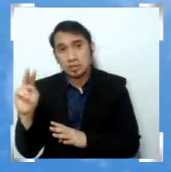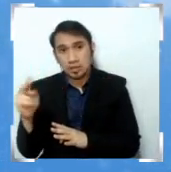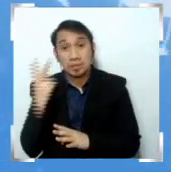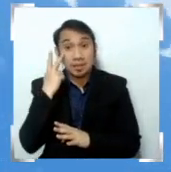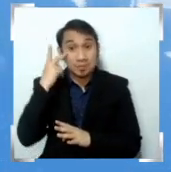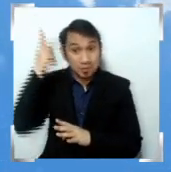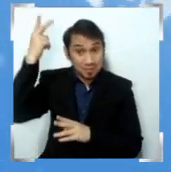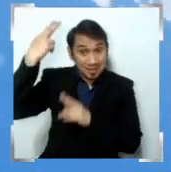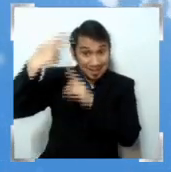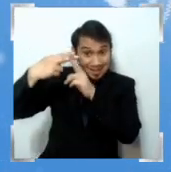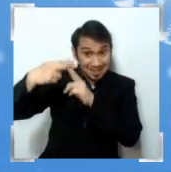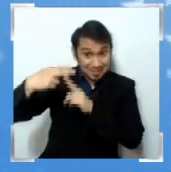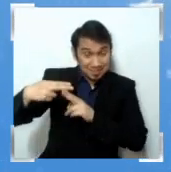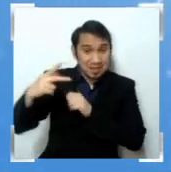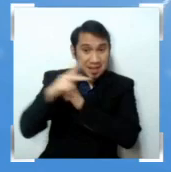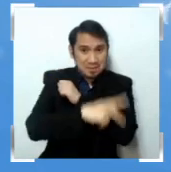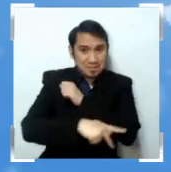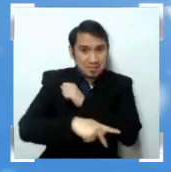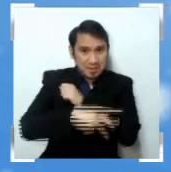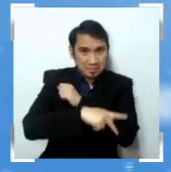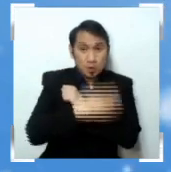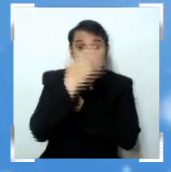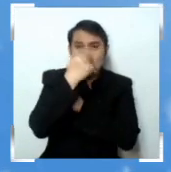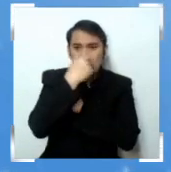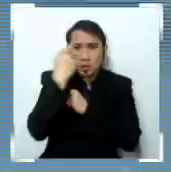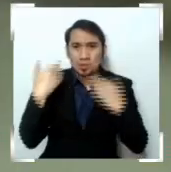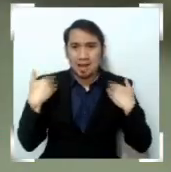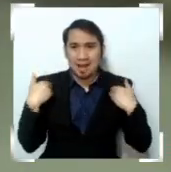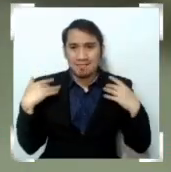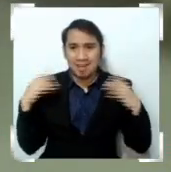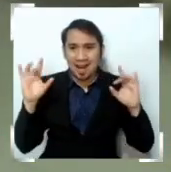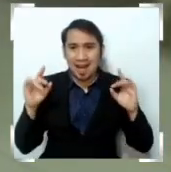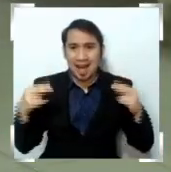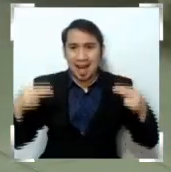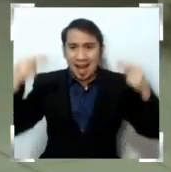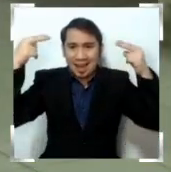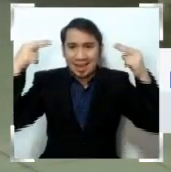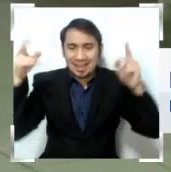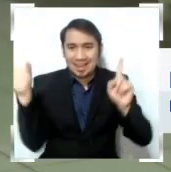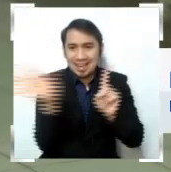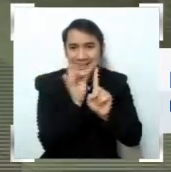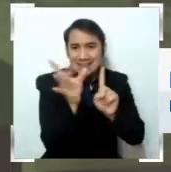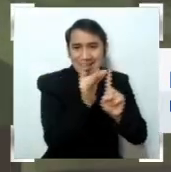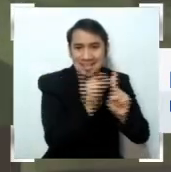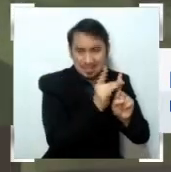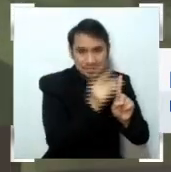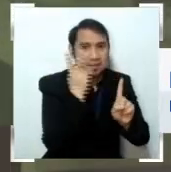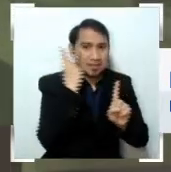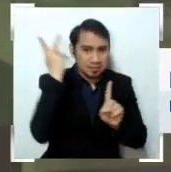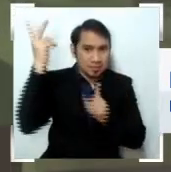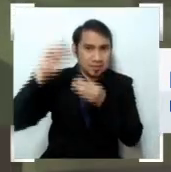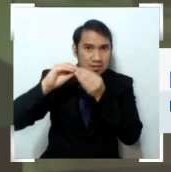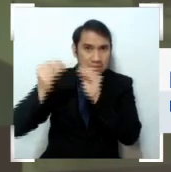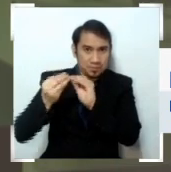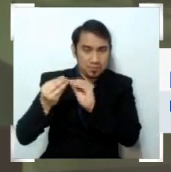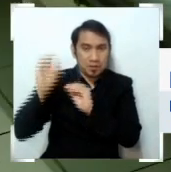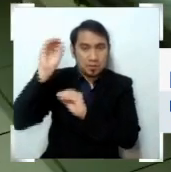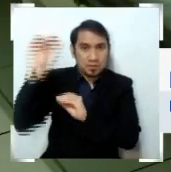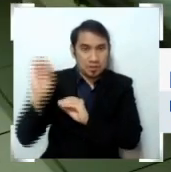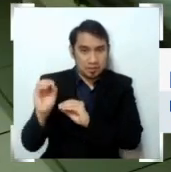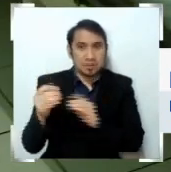area dahil sa mataas na average daily attack rate o ADAR. Sa pagsusuri ng GMA News Research, sa datos mula sa